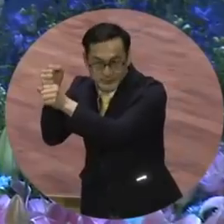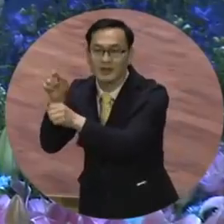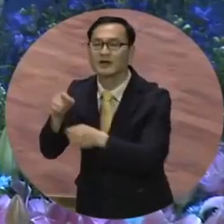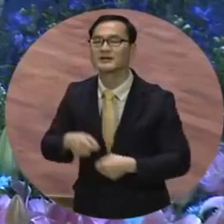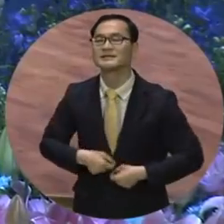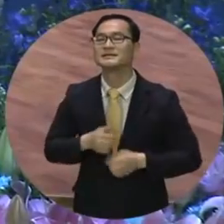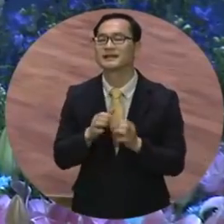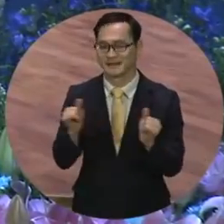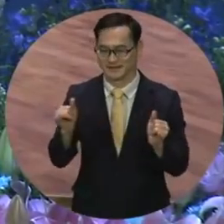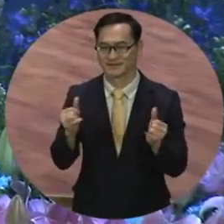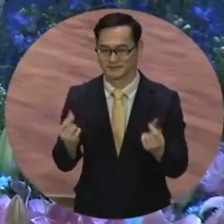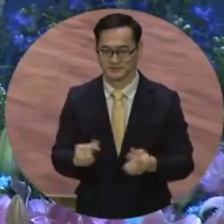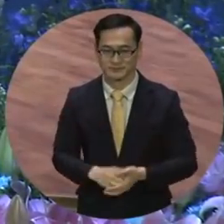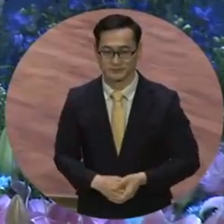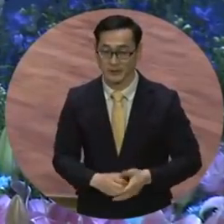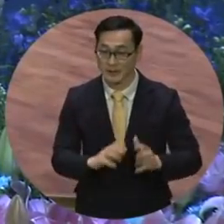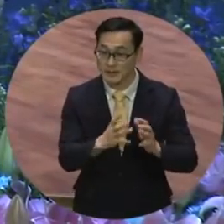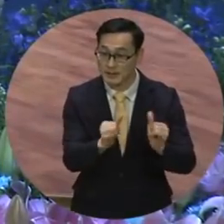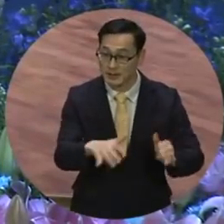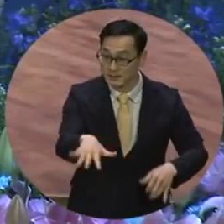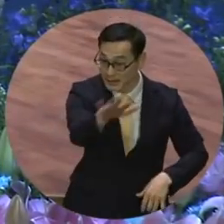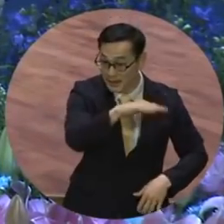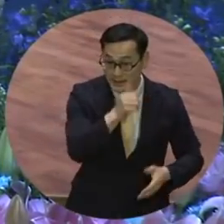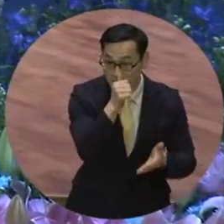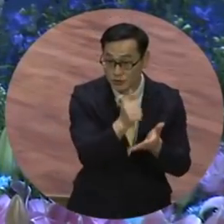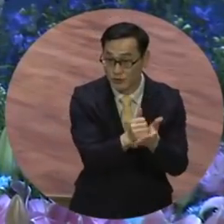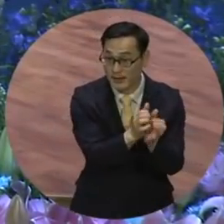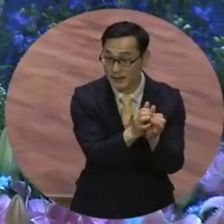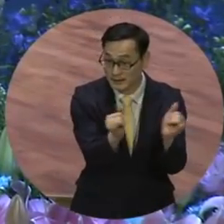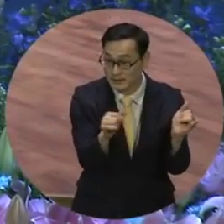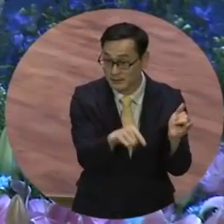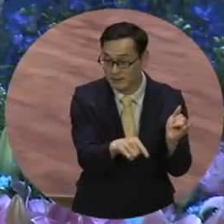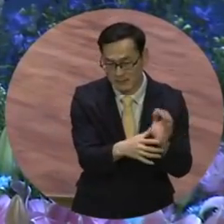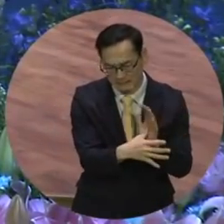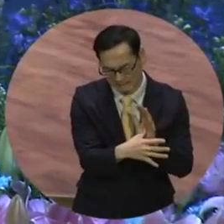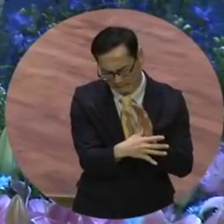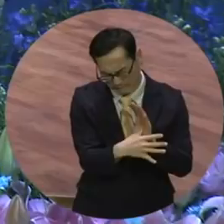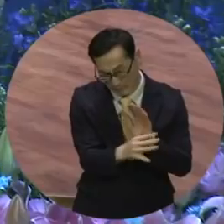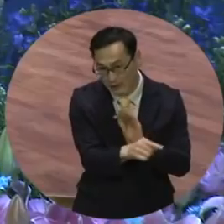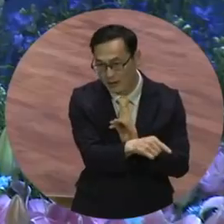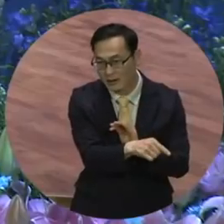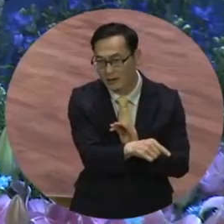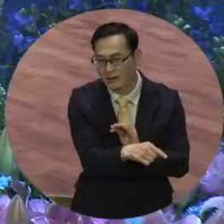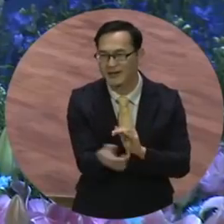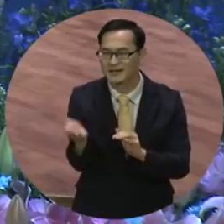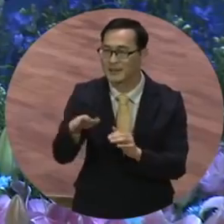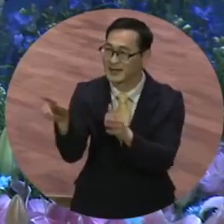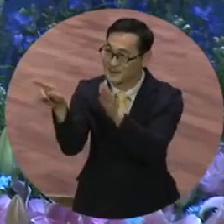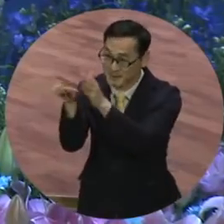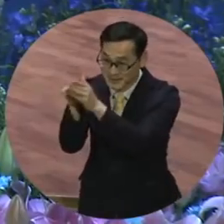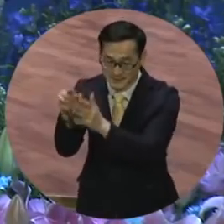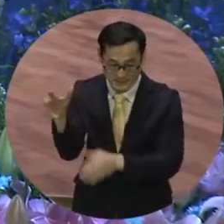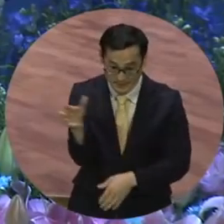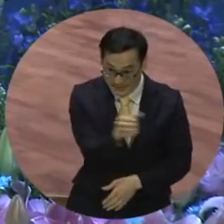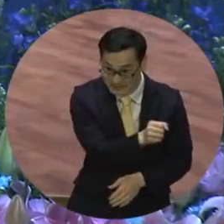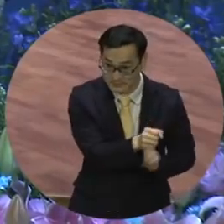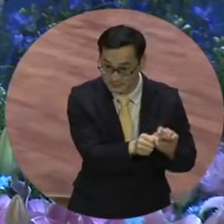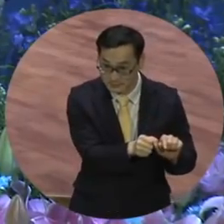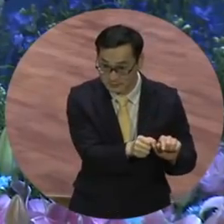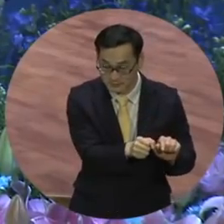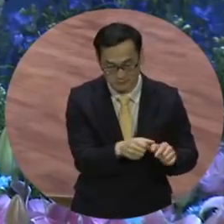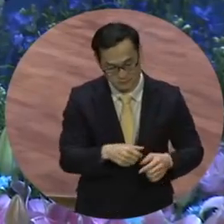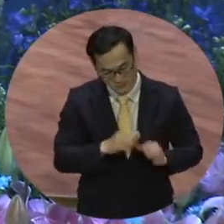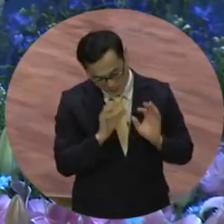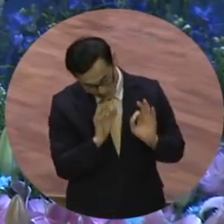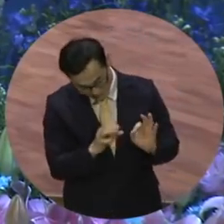세상 사람들은 다 죄인이라고, 죄인 중에 괴수라고 말해도 믿음으로 사는 사람은 하나님 보실 때